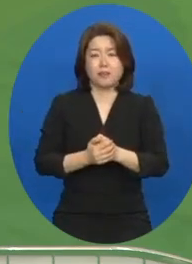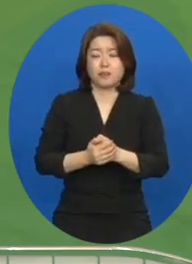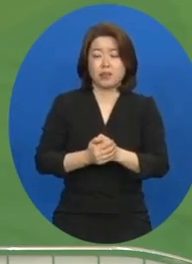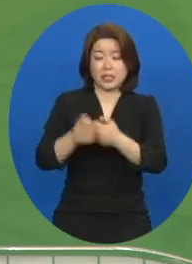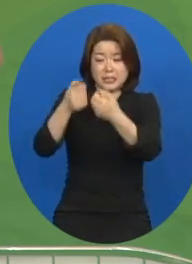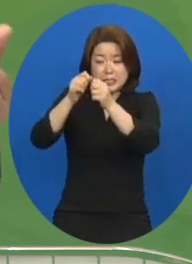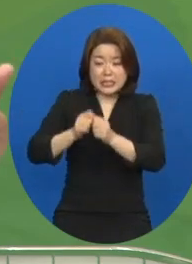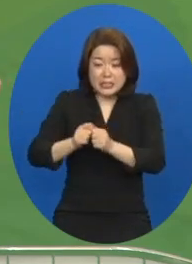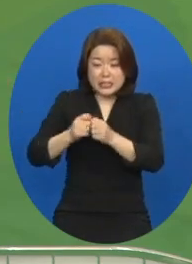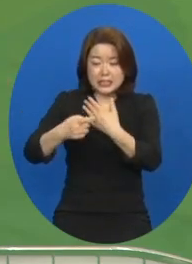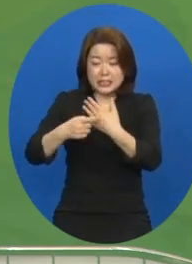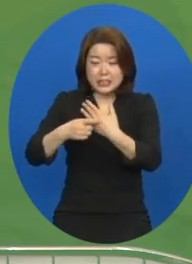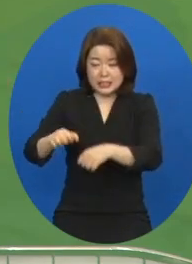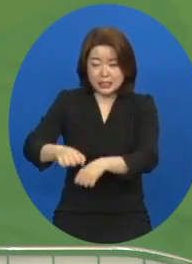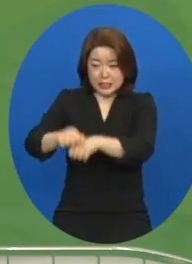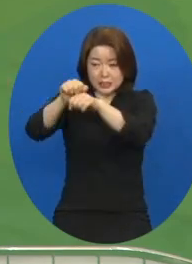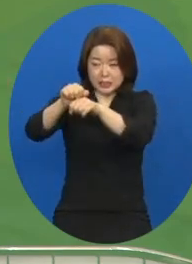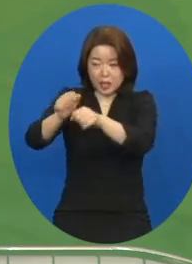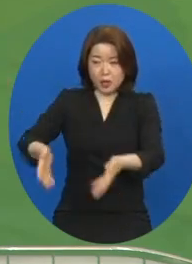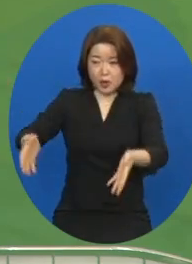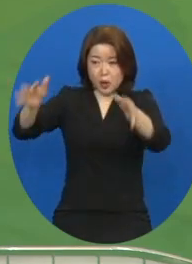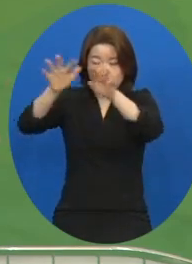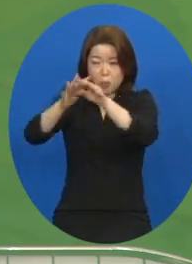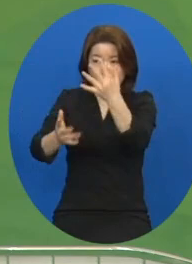깻묵 창고에 불이 꺼지고